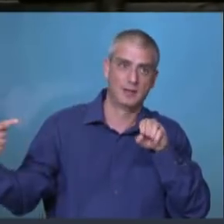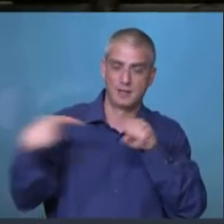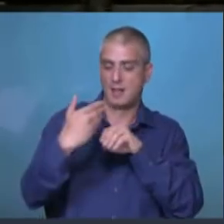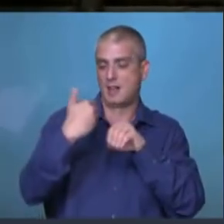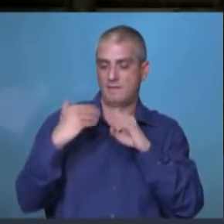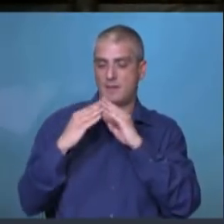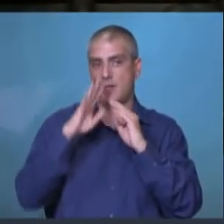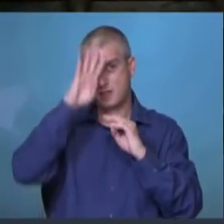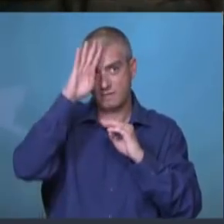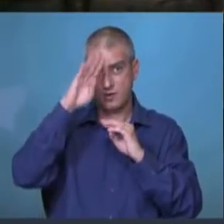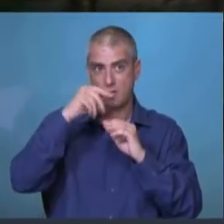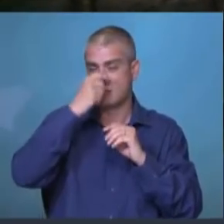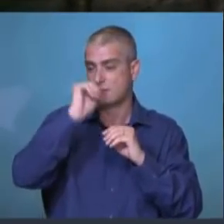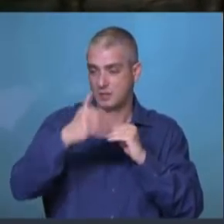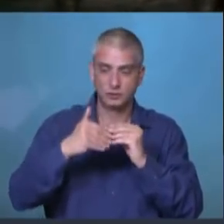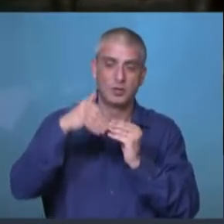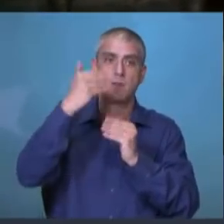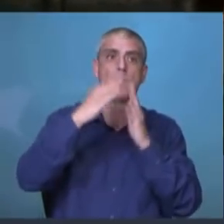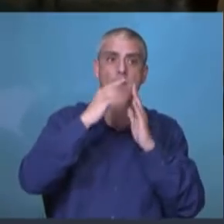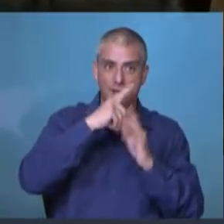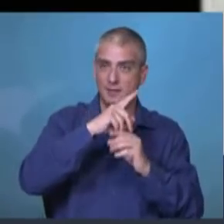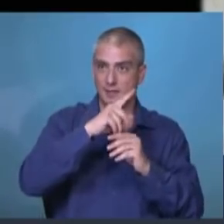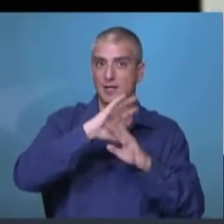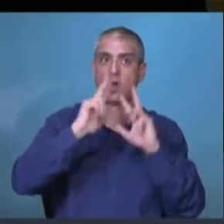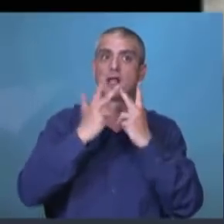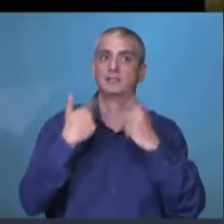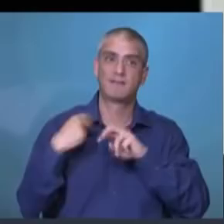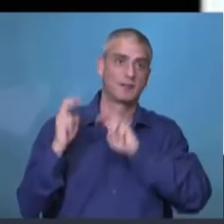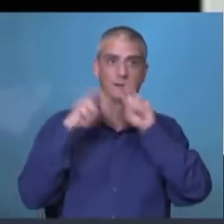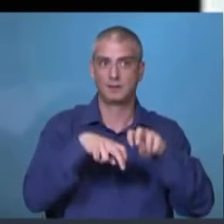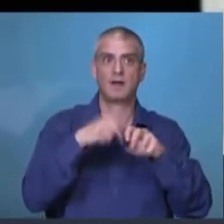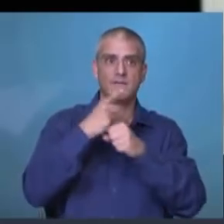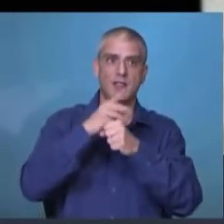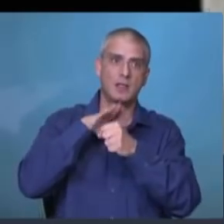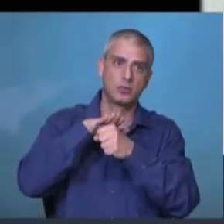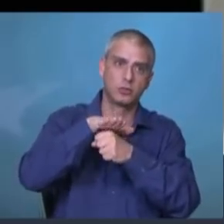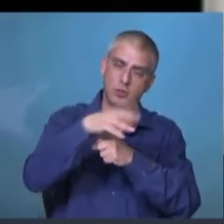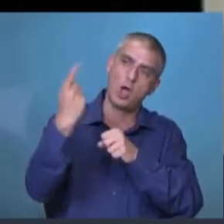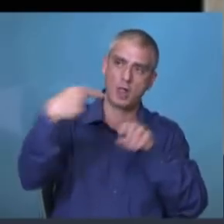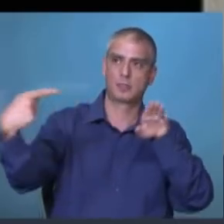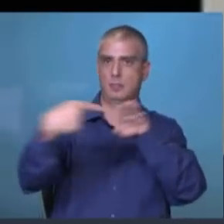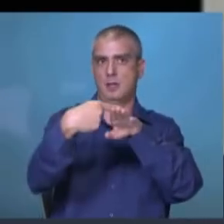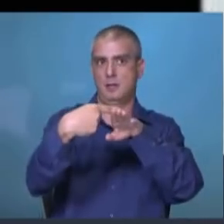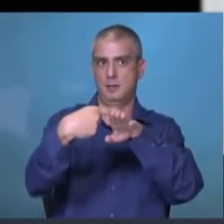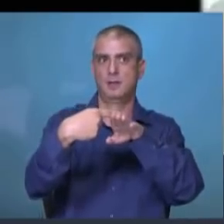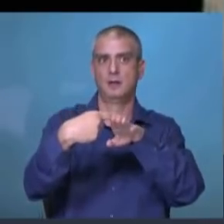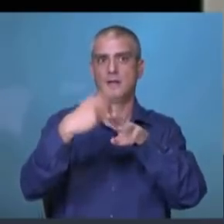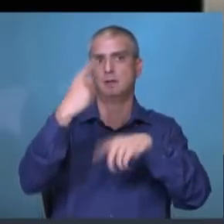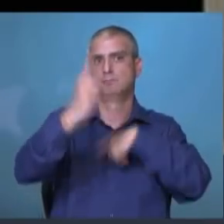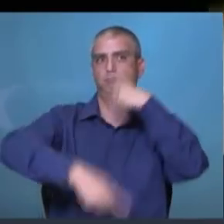האפור, נטשתי מאחורי הבית האפור עם כל הצוות שלי, והטנק עוד ידרדר קדימה, חטף אותי, צריך